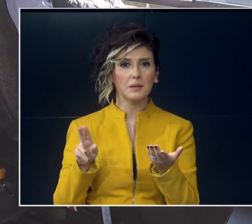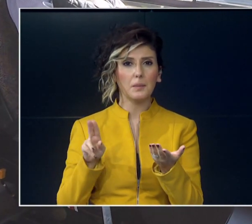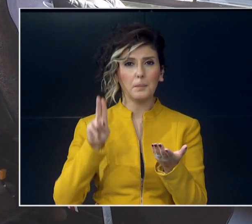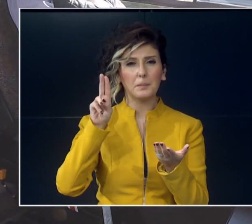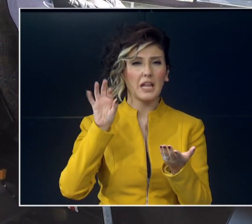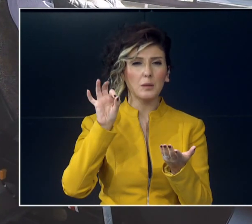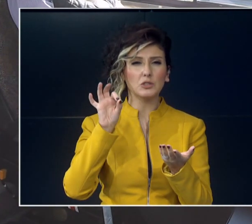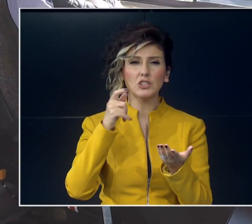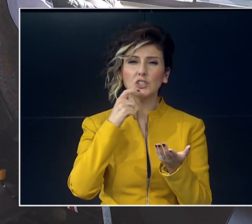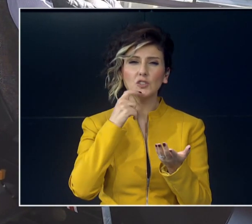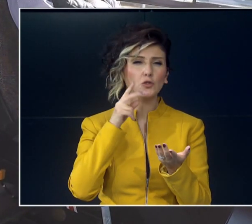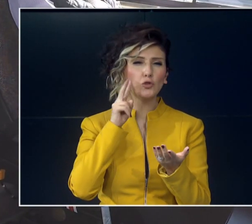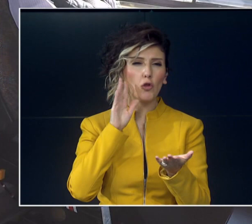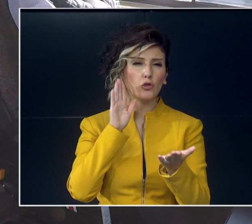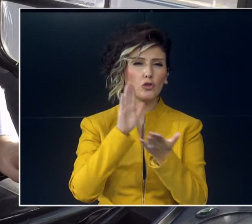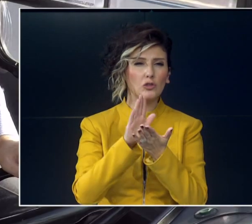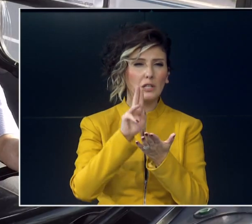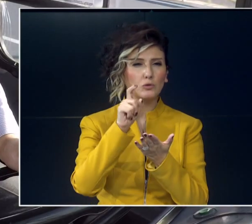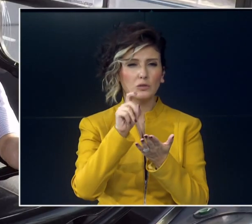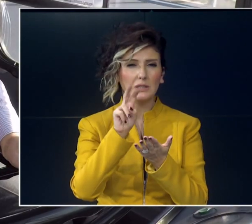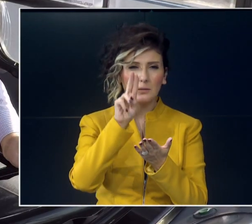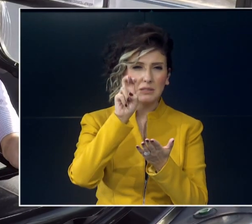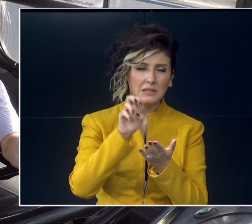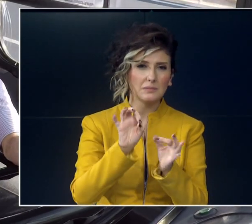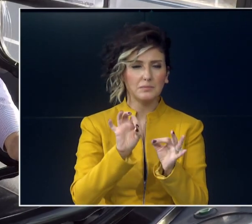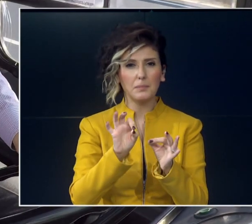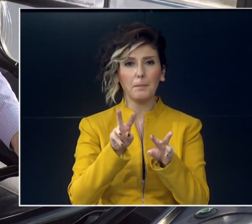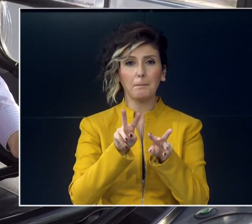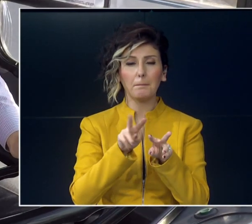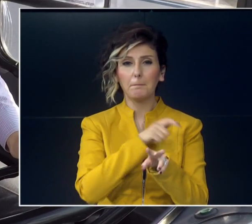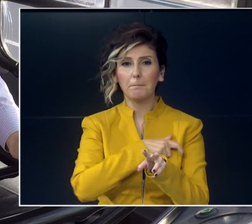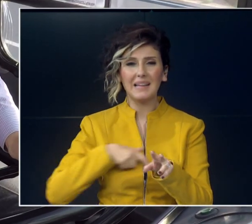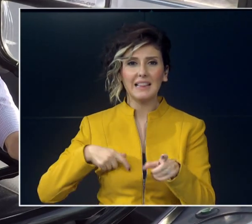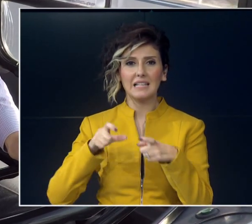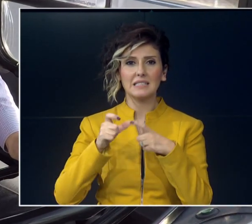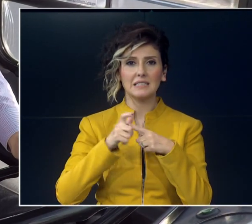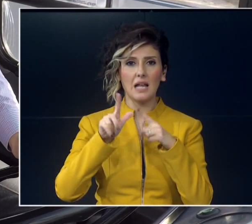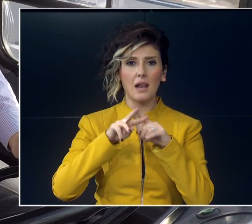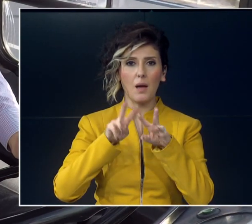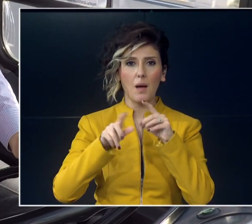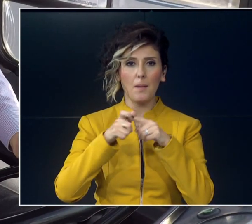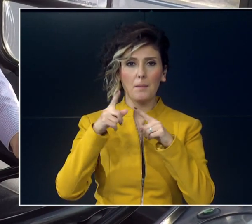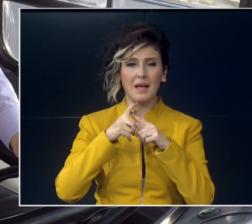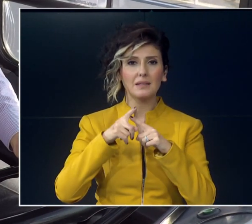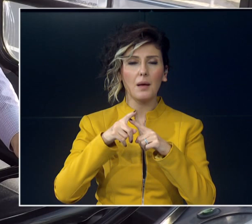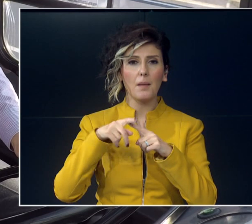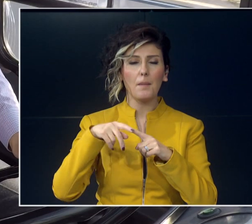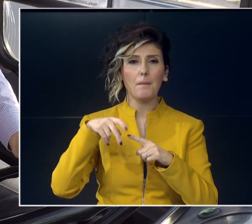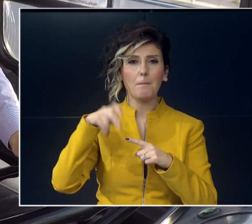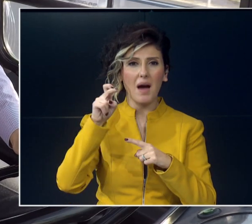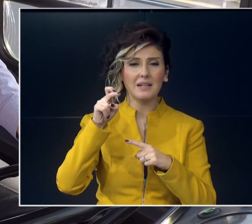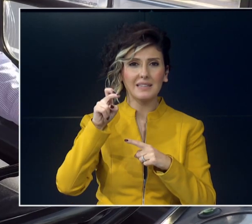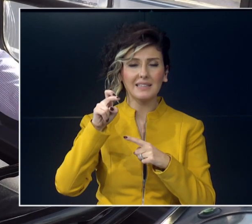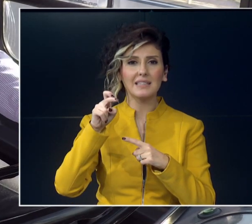70'li yılların sonunda tanıştık. Milli Selamet Partisi'nde siyaset yapıyordu